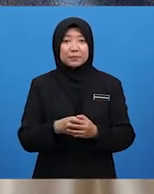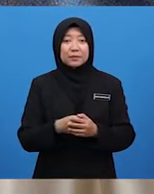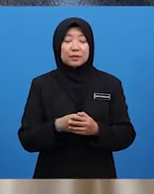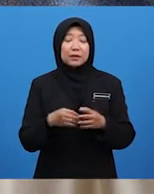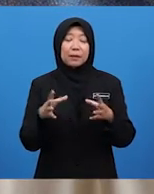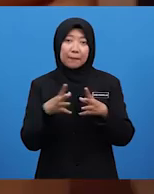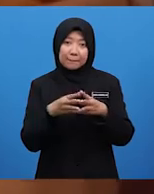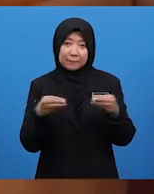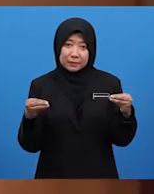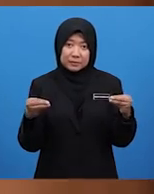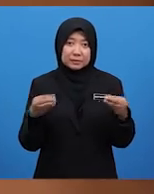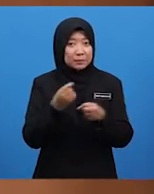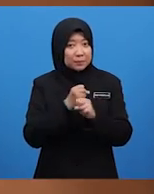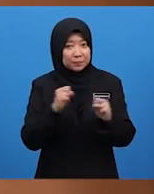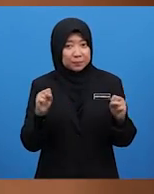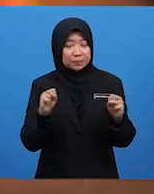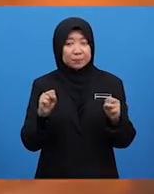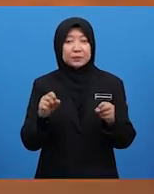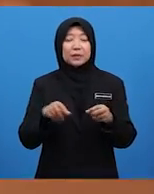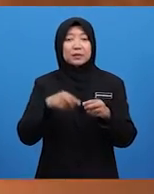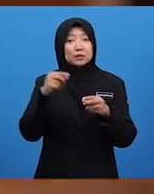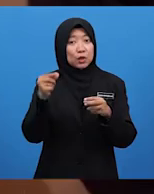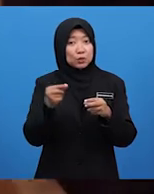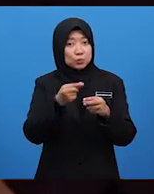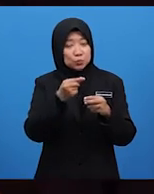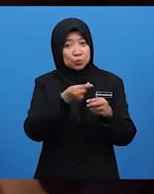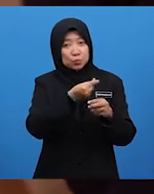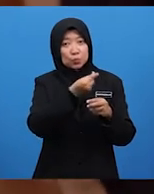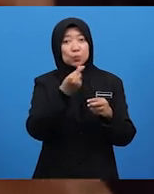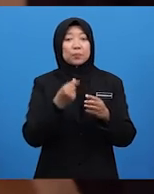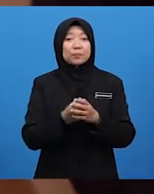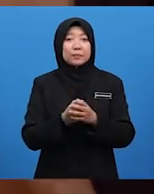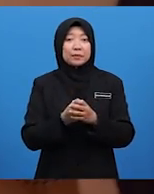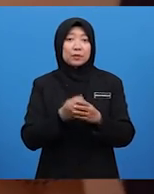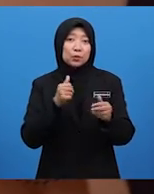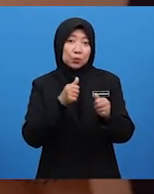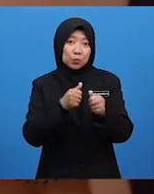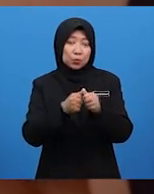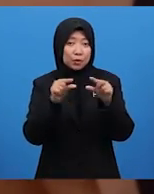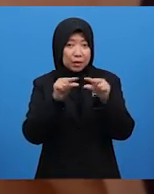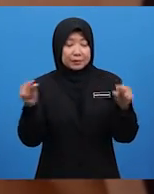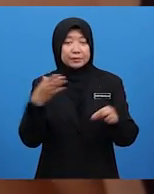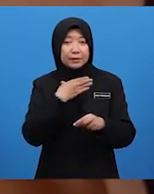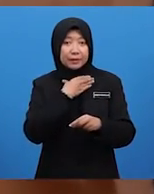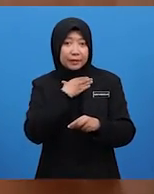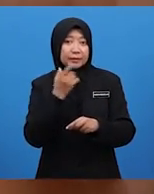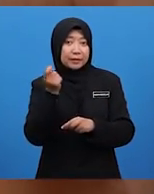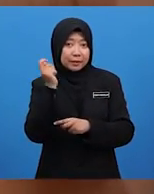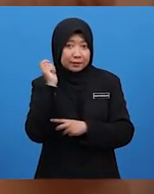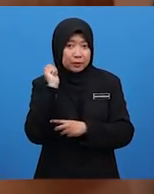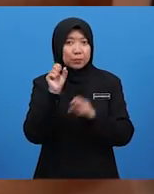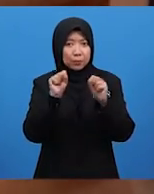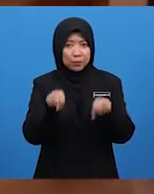selesai, jahit jelujur mengikut garis leher yang telah dibuat. Kemudian,